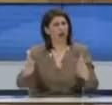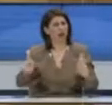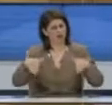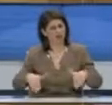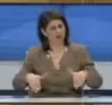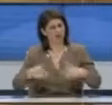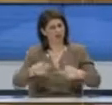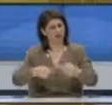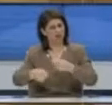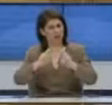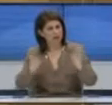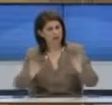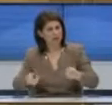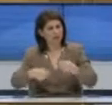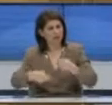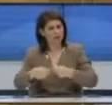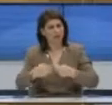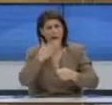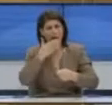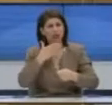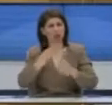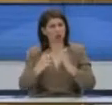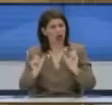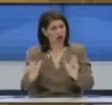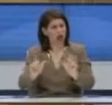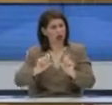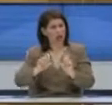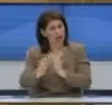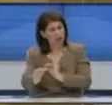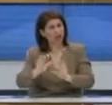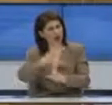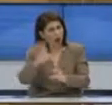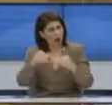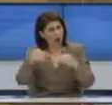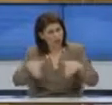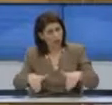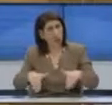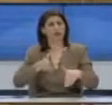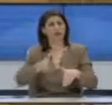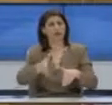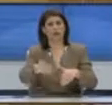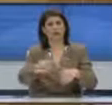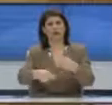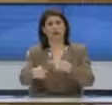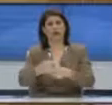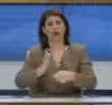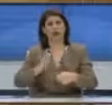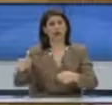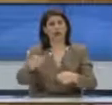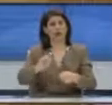θετικά αποτελέσματα, υπό την προϋπόθεση, πάντα το τονίζω, υπό την προϋπόθεση ότι θα οδηγήσει και τους πολίτες σε